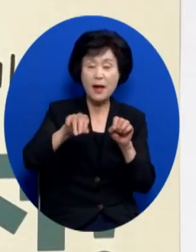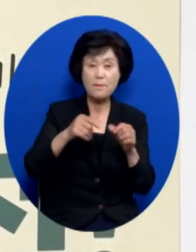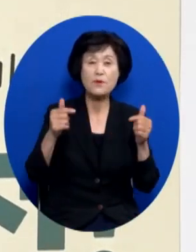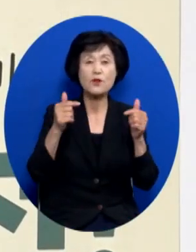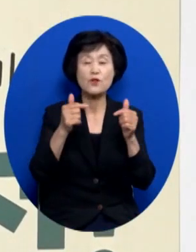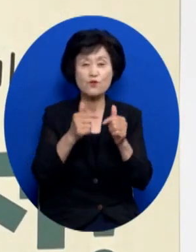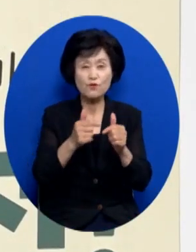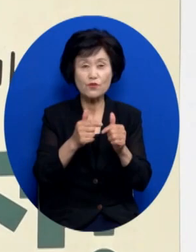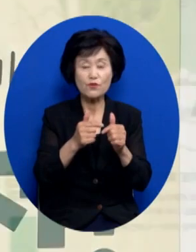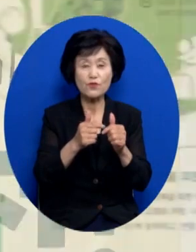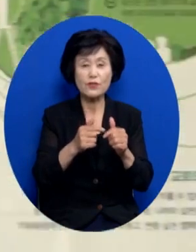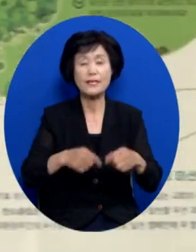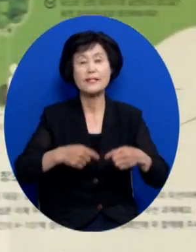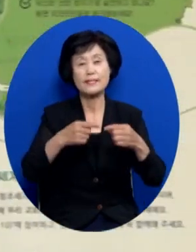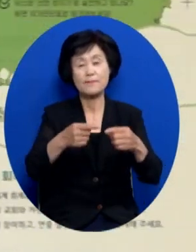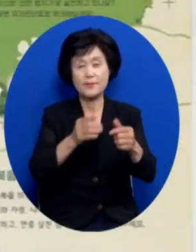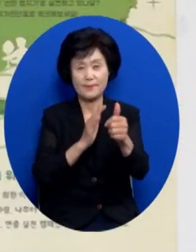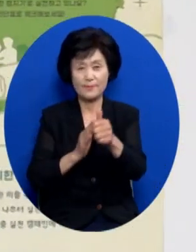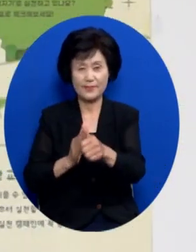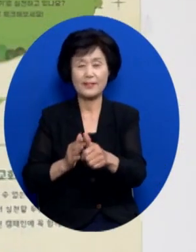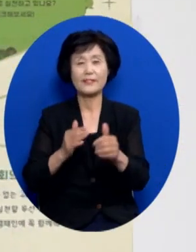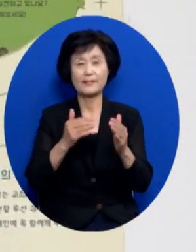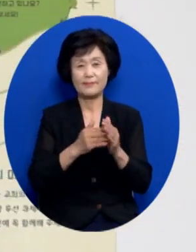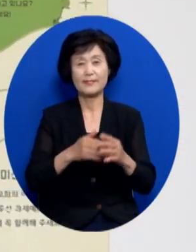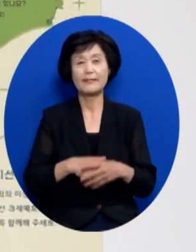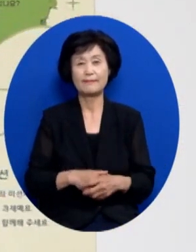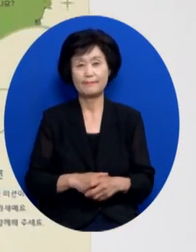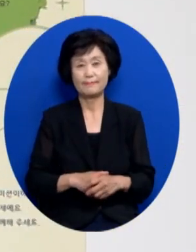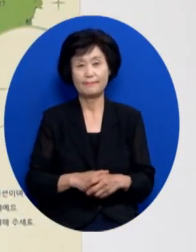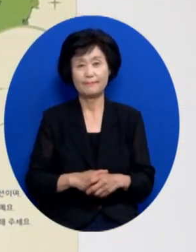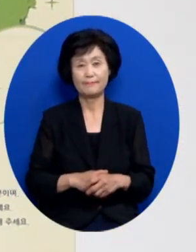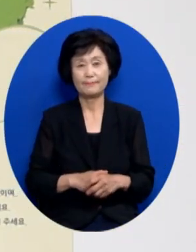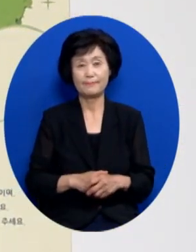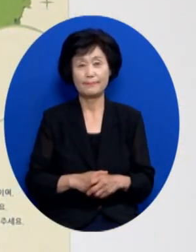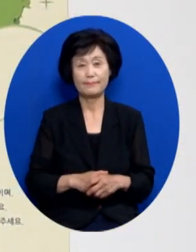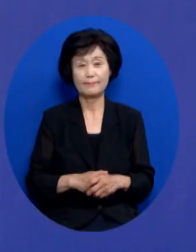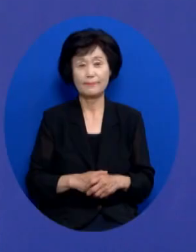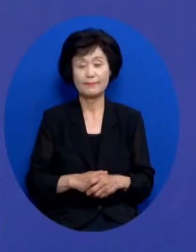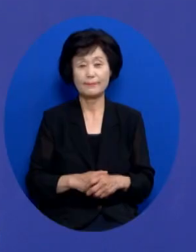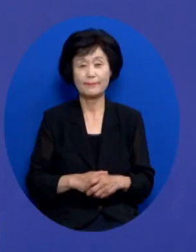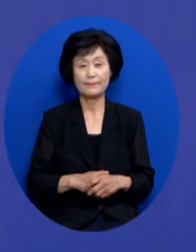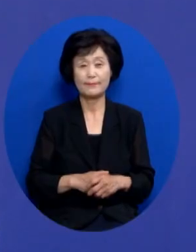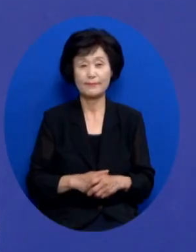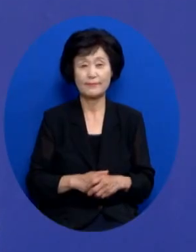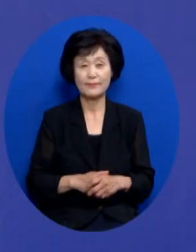것을 요청했습니다. CTS 뉴스 김인혜입니다.